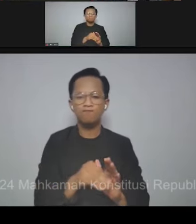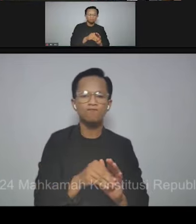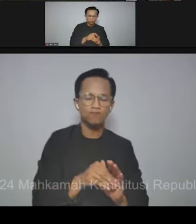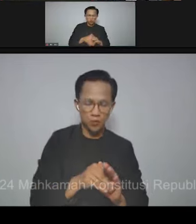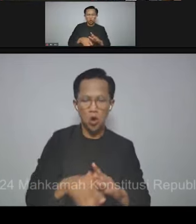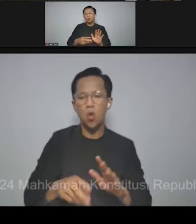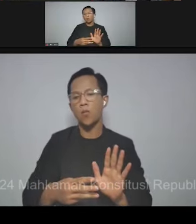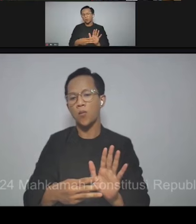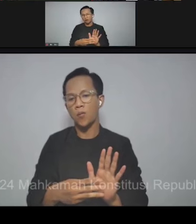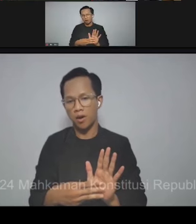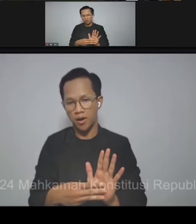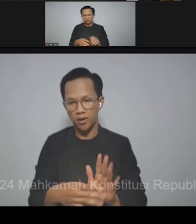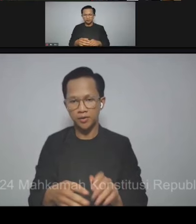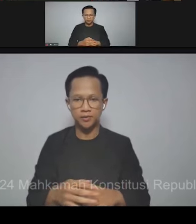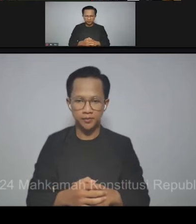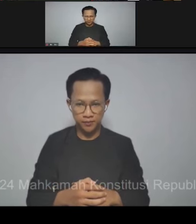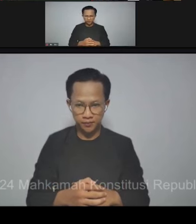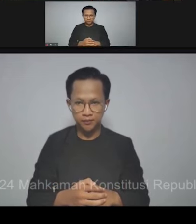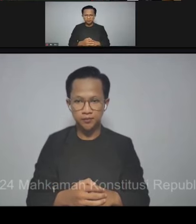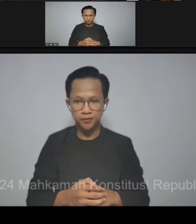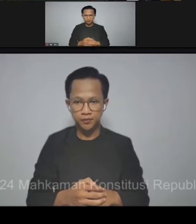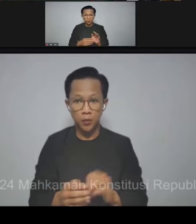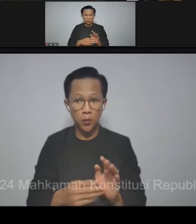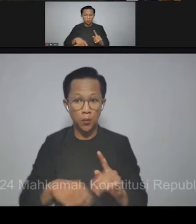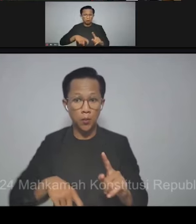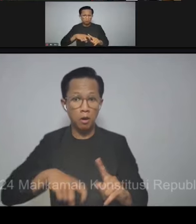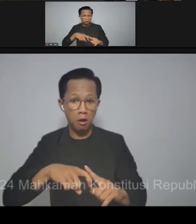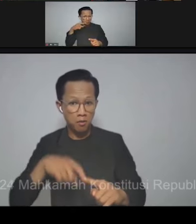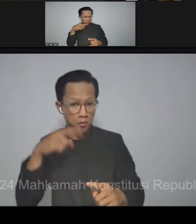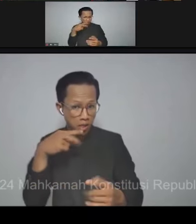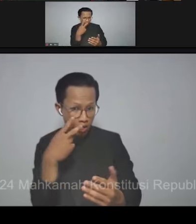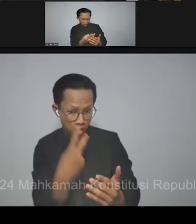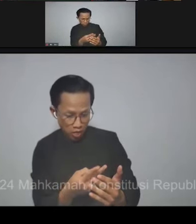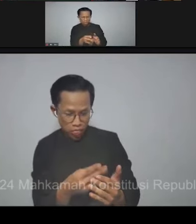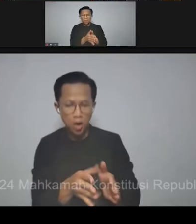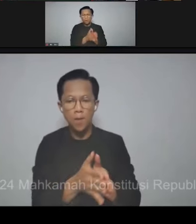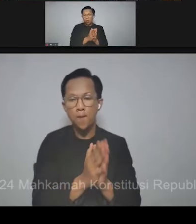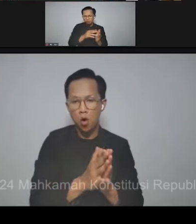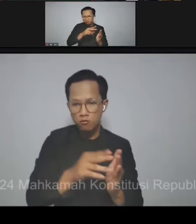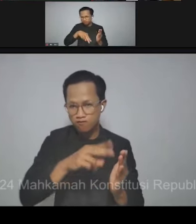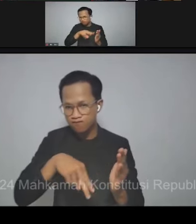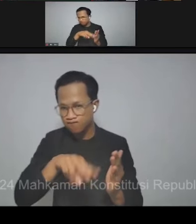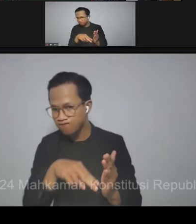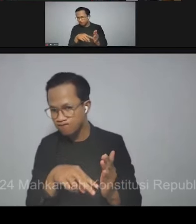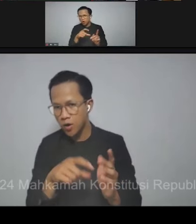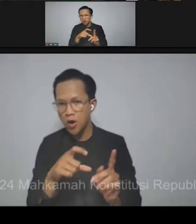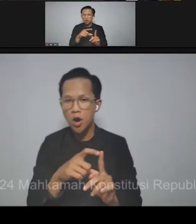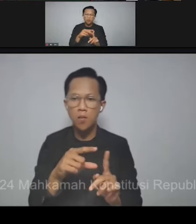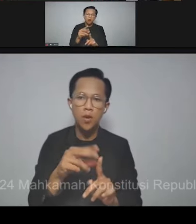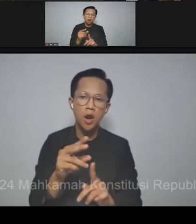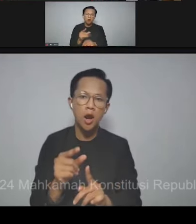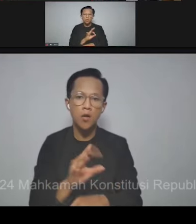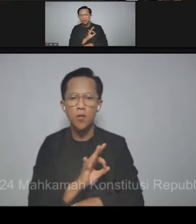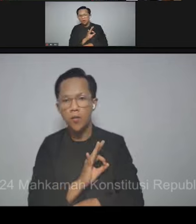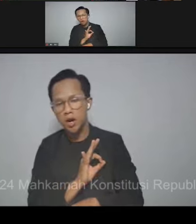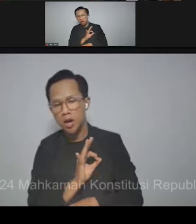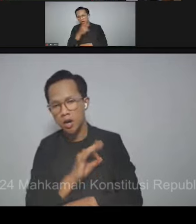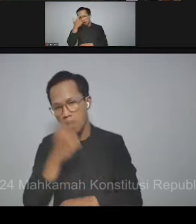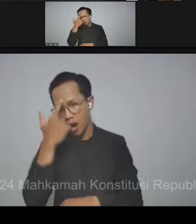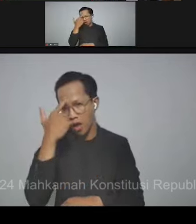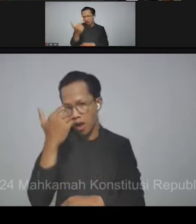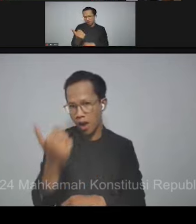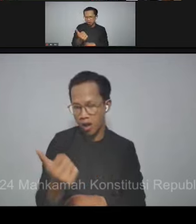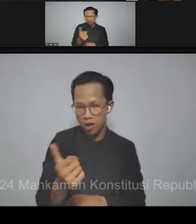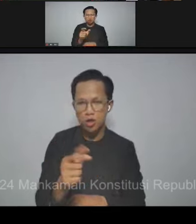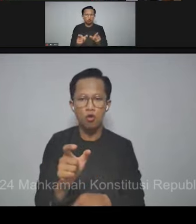menimbang bahwa setelah mahkamah memeriksa dan membaca secara sasama permohonan para pemohon keterangan DPR keterangan presiden keterangan ahli para pemohon keterangan saksi para pemohon